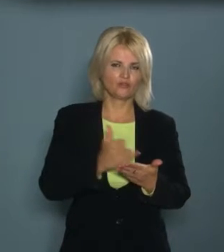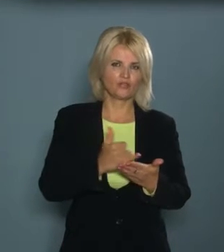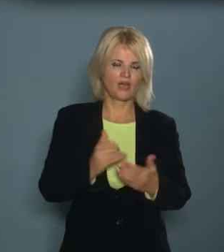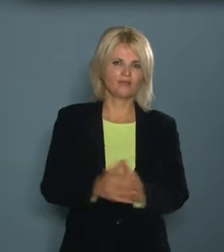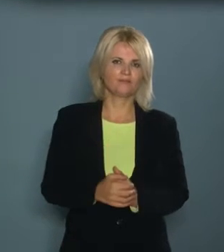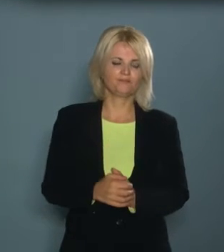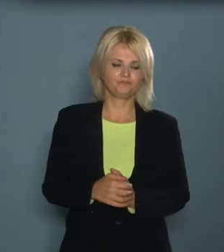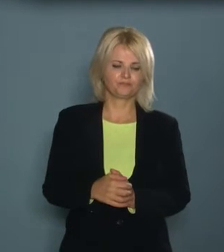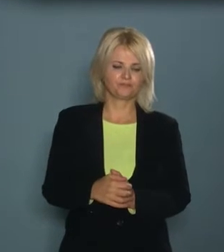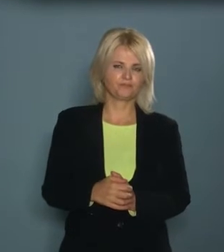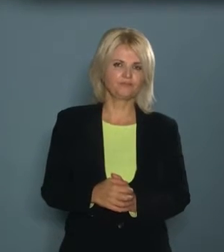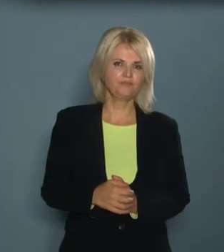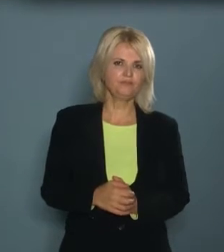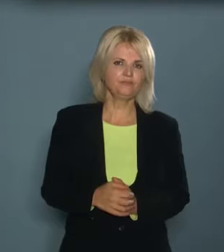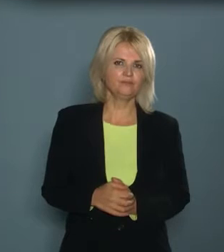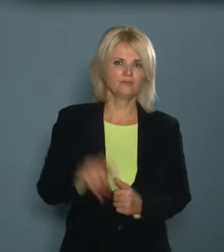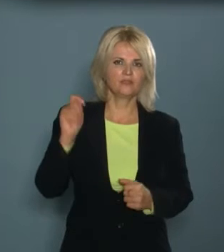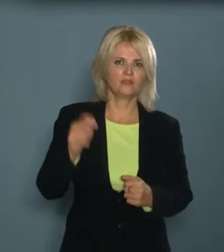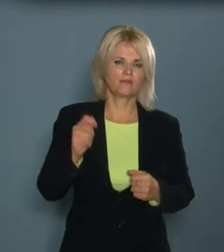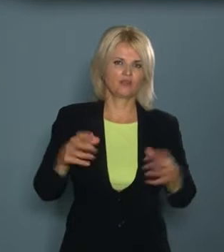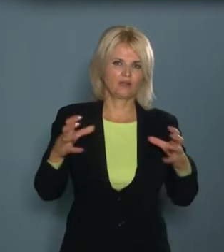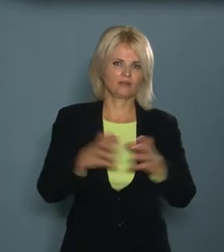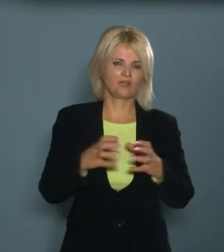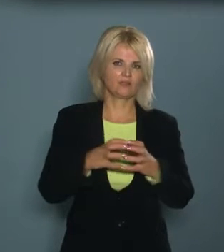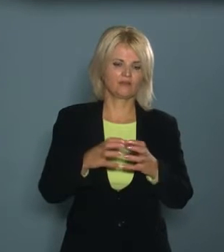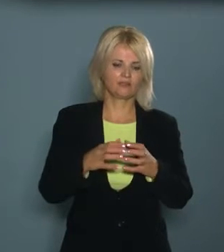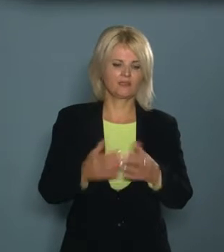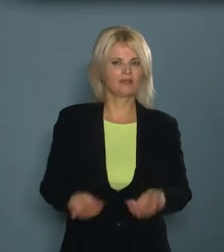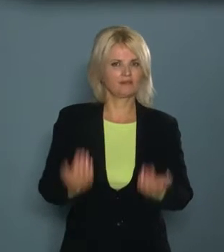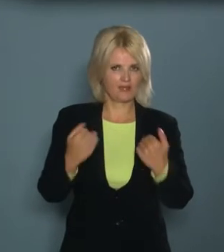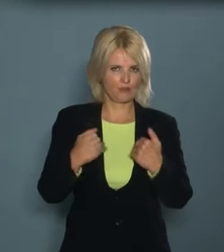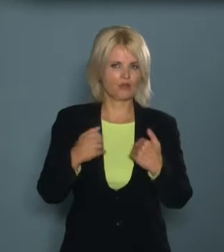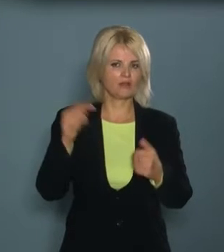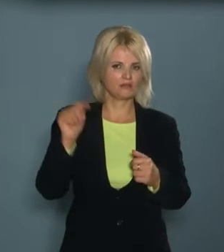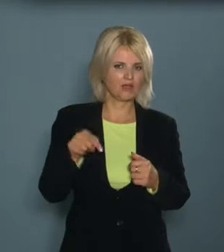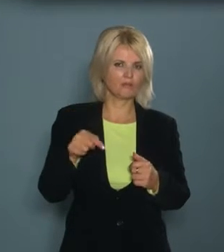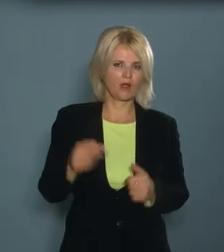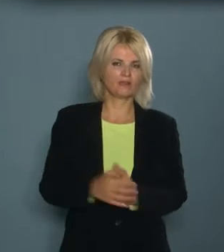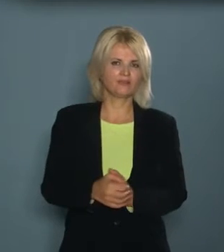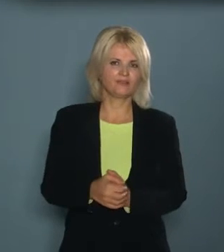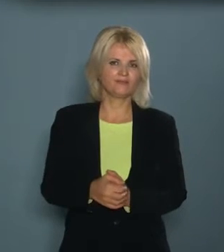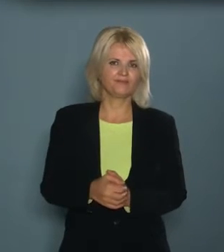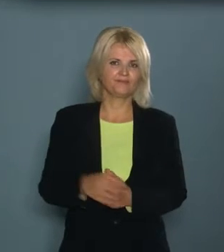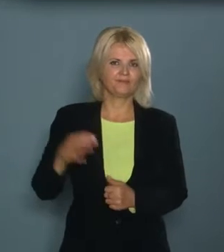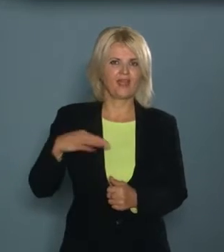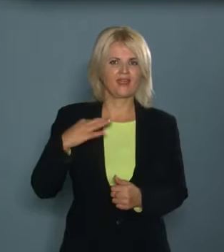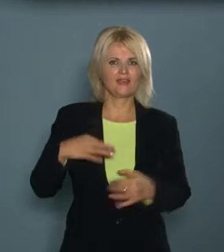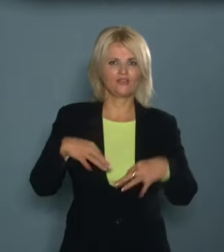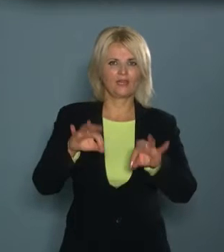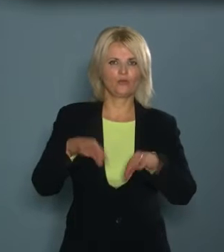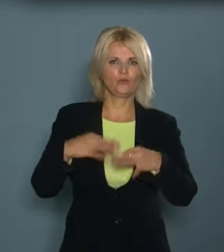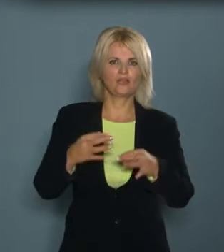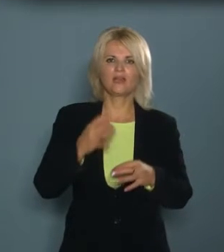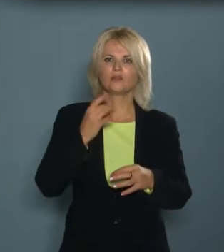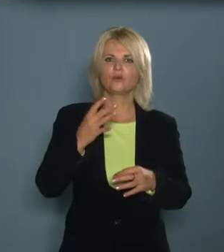a kezdeményezésemet követően a képviselőtestület partner abban most már évek óta, hogy az egészségügyet egy